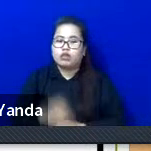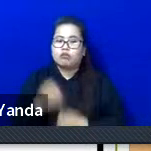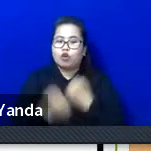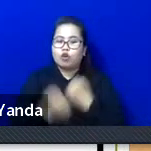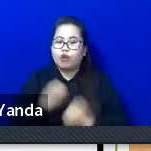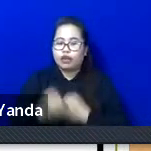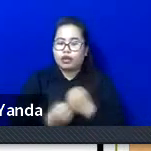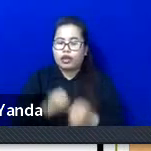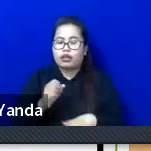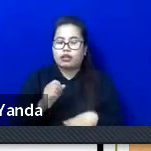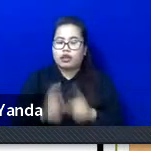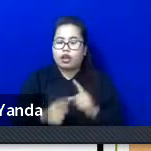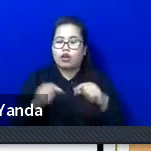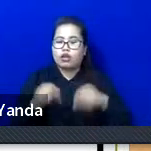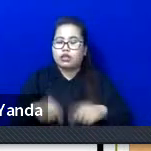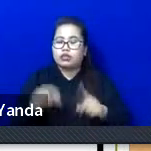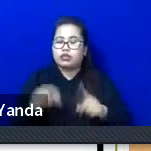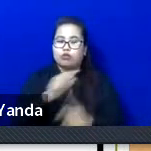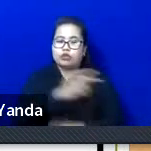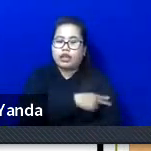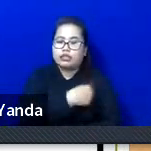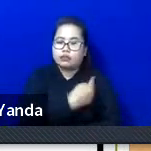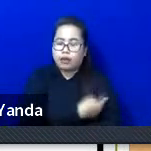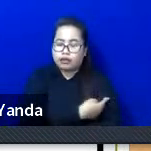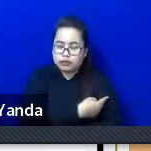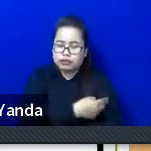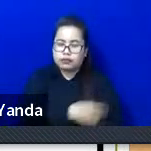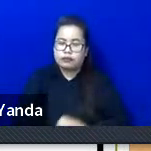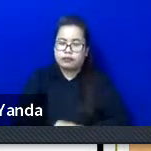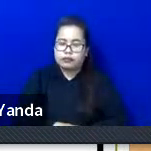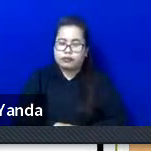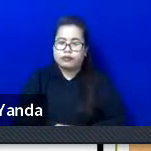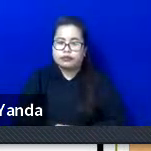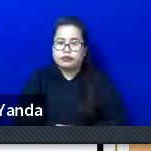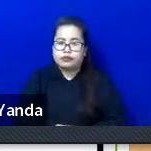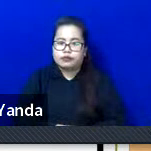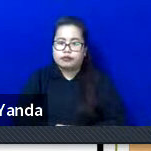mengupayakan agar di puskesmas tersebut, ya,